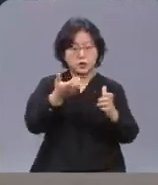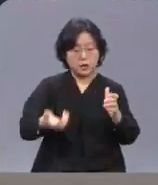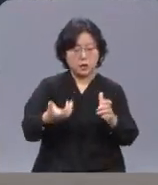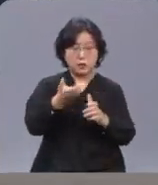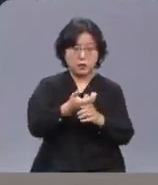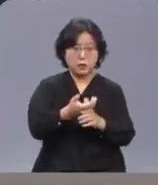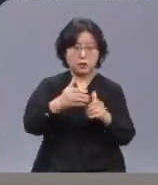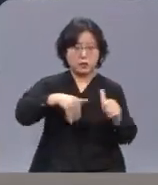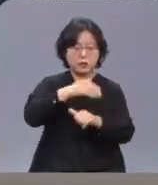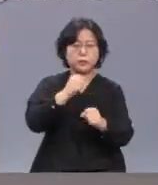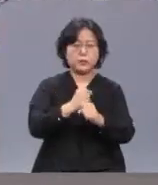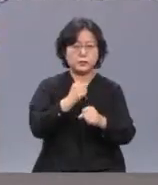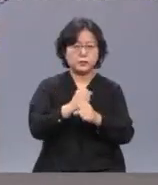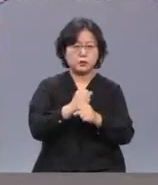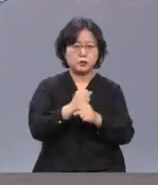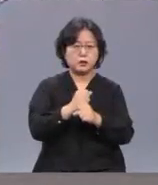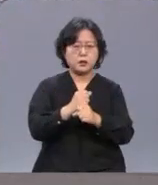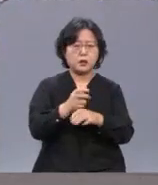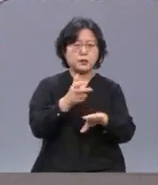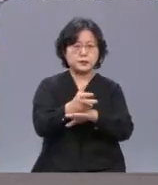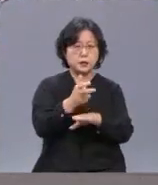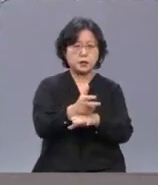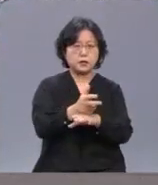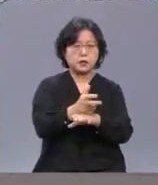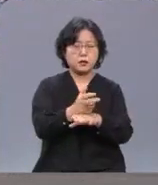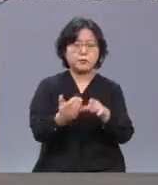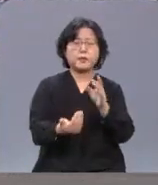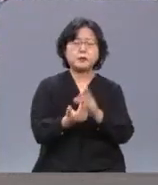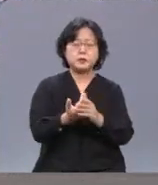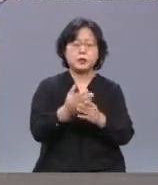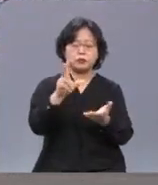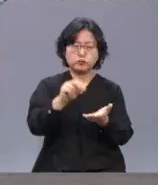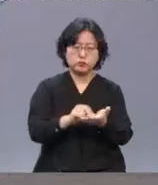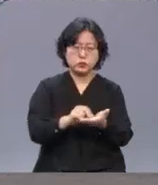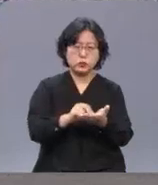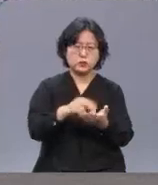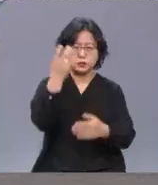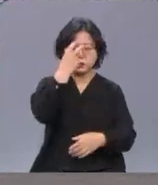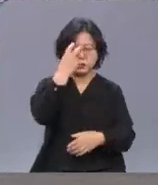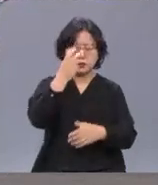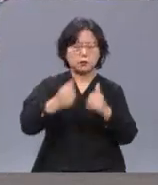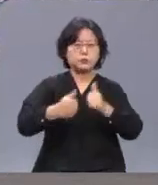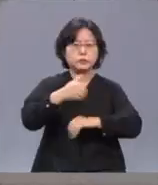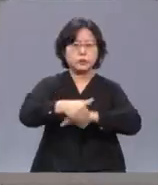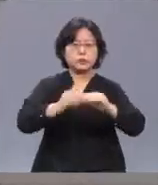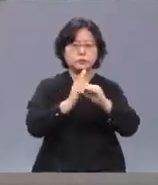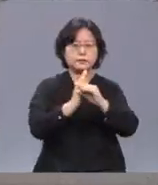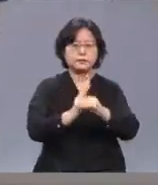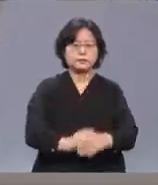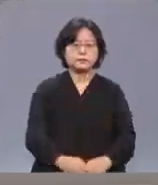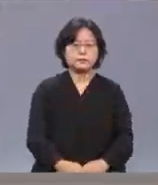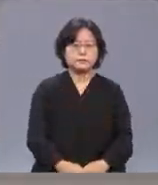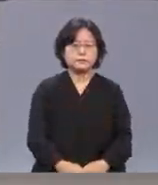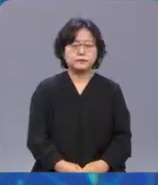만들어서 자율주행차를 선적하거나 하역할 때 발생할 수 있는 상황을 검증하게 됩니다.